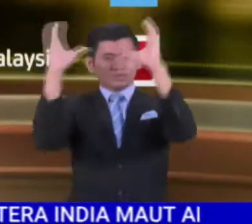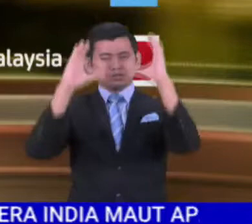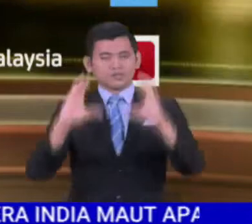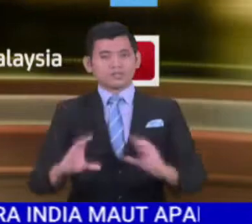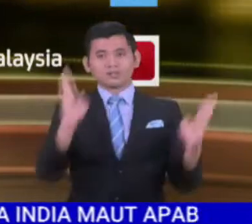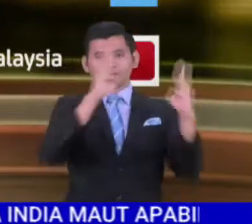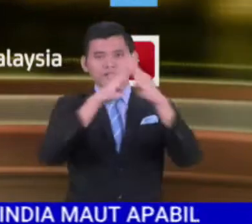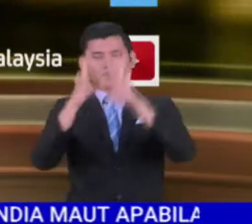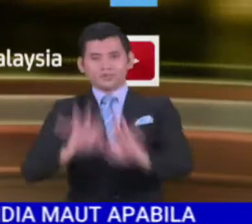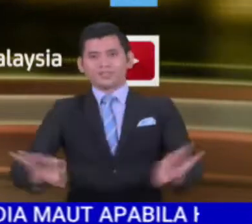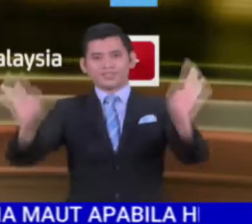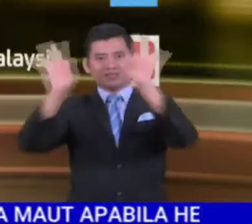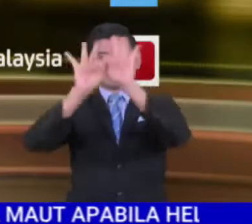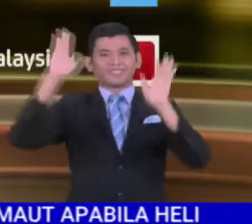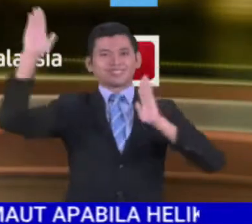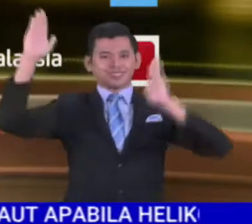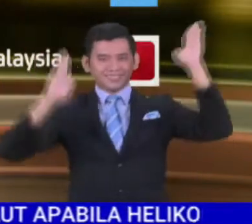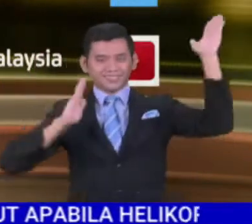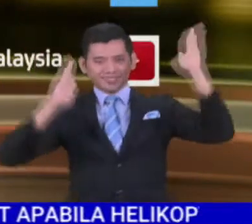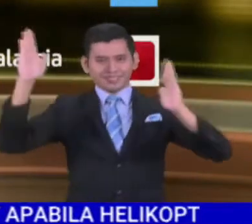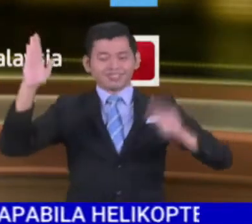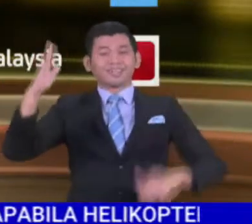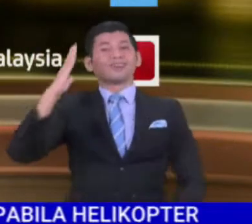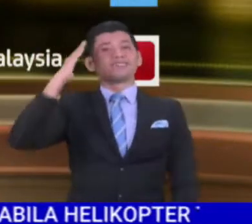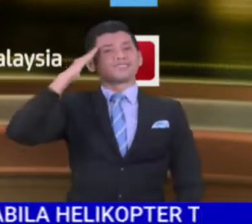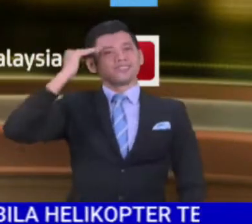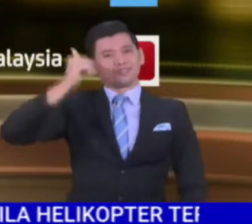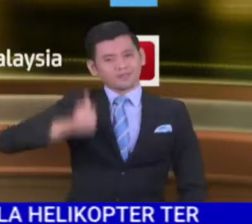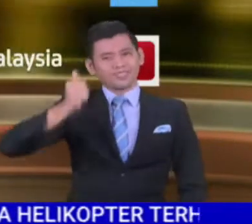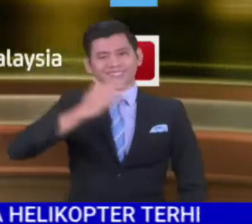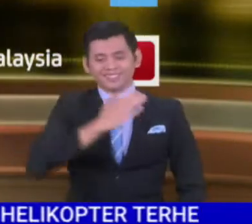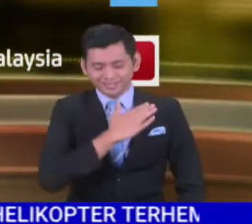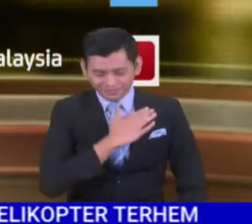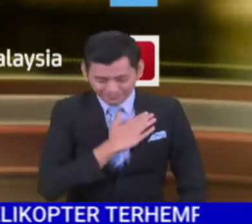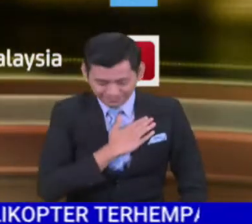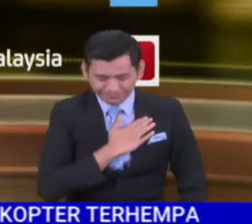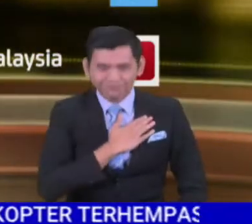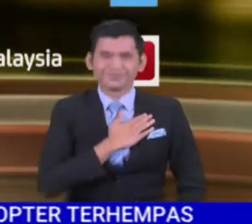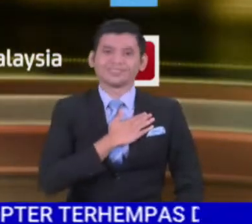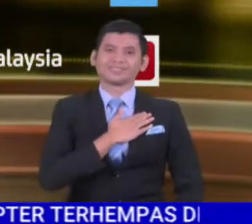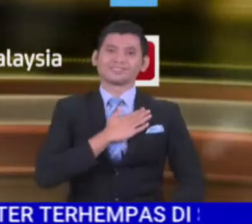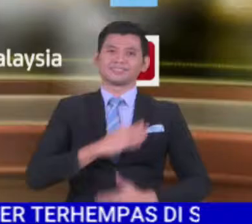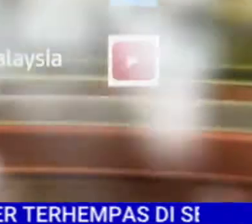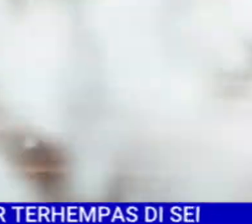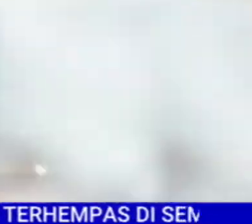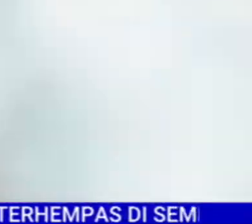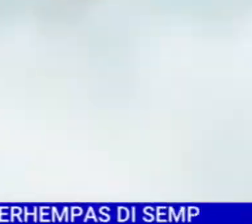bagi bandar-bandar utama di seluruh Malaysia. Saya Linda Hanif, Assalamualaikum dan salam sejahtera.